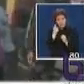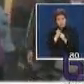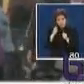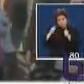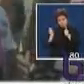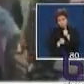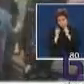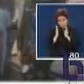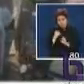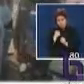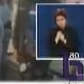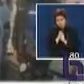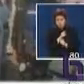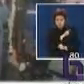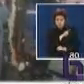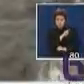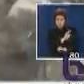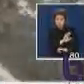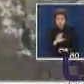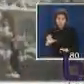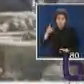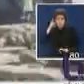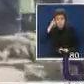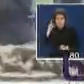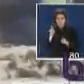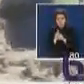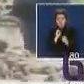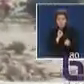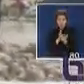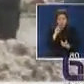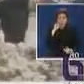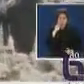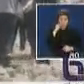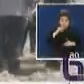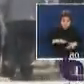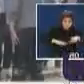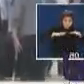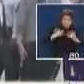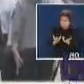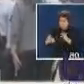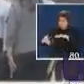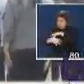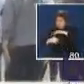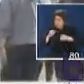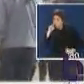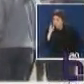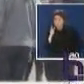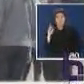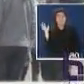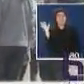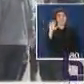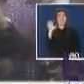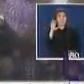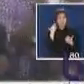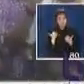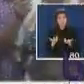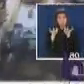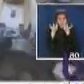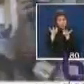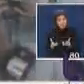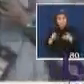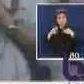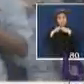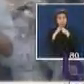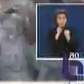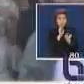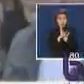ยของเจ้าหน้าที่เพื่อไม่ให้เป็นการซ้ำเติมพี่น้องประชาชนในวิกฤตช่วงนี้เพราะขณะนี้ถือเป็นภัยร้ายแรงที่มีผลก